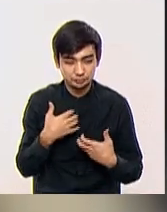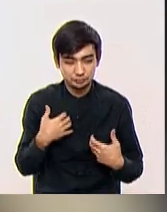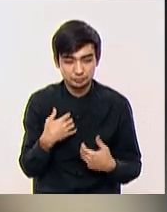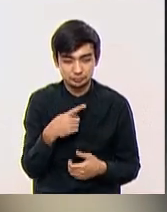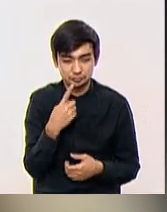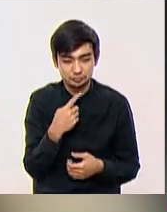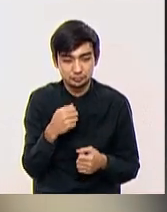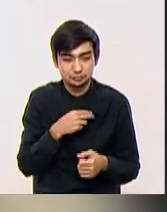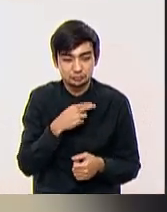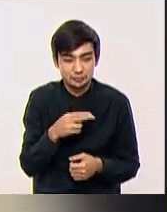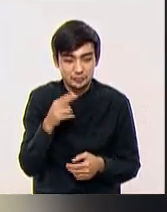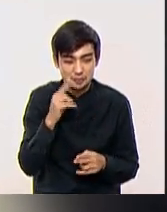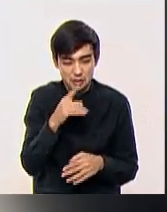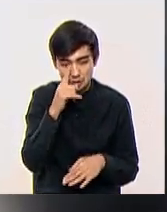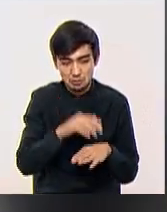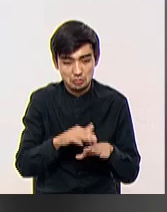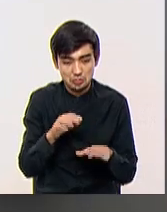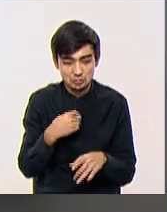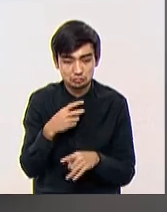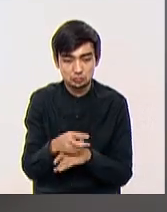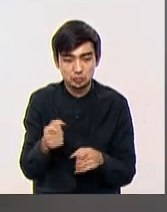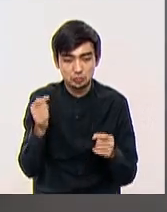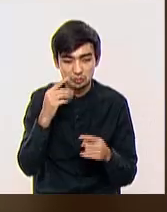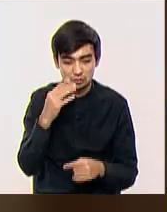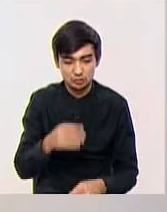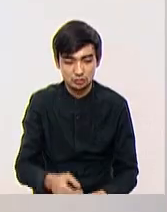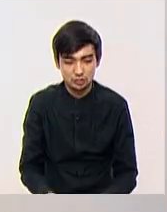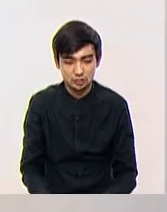түскенде енді ғана әкімдіктен сұрайын деп отыр.